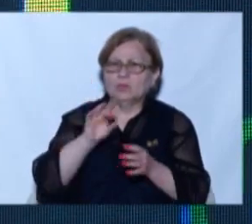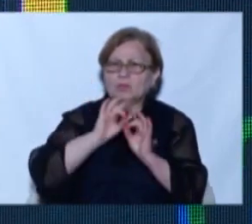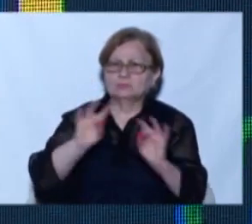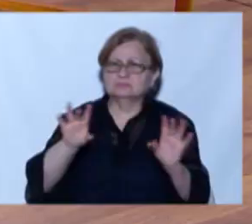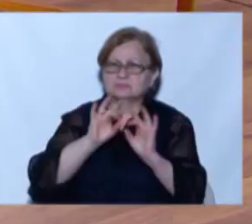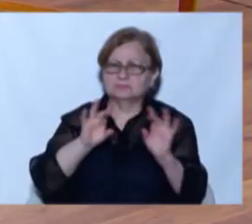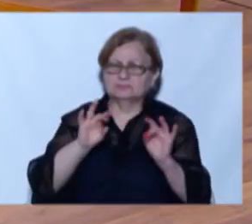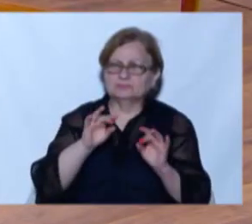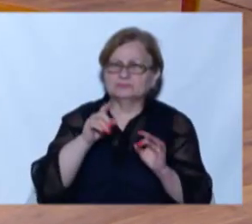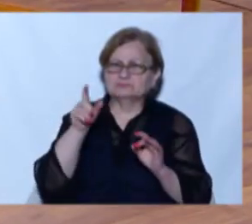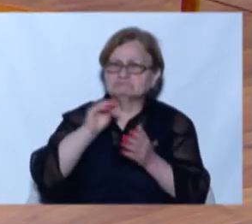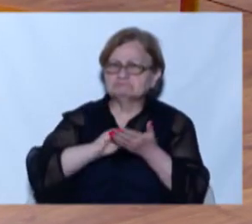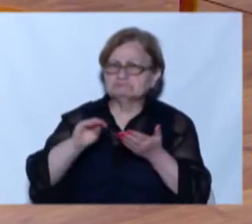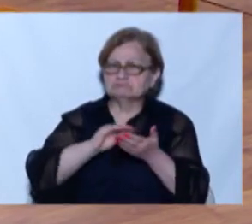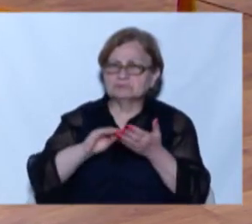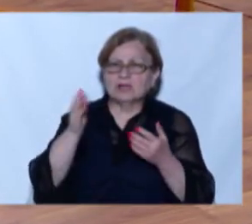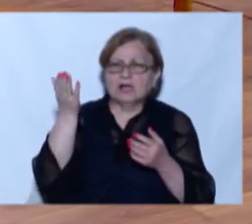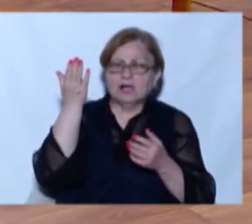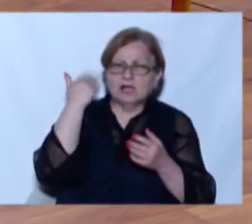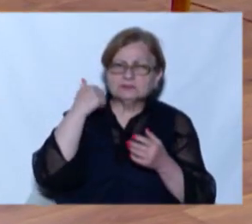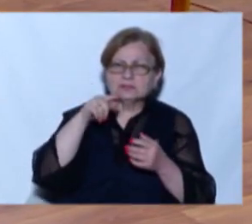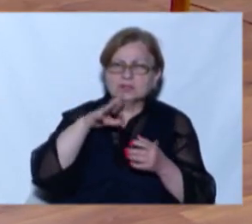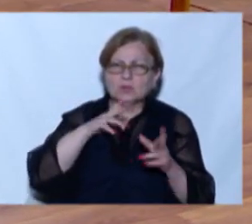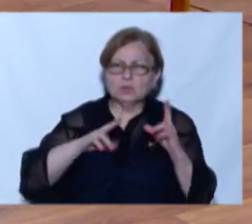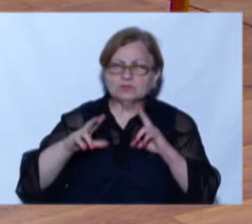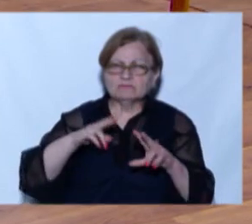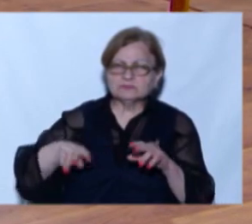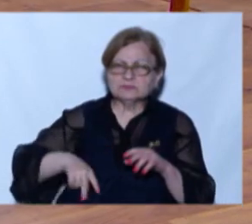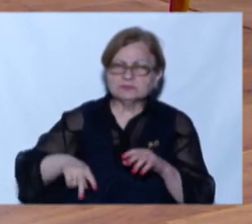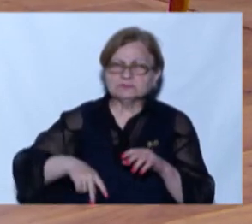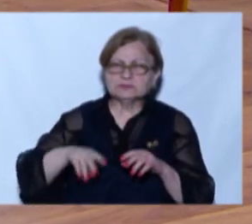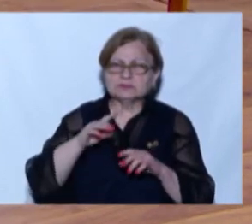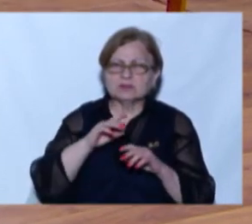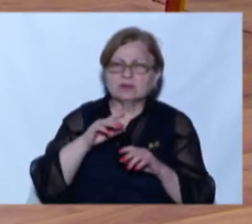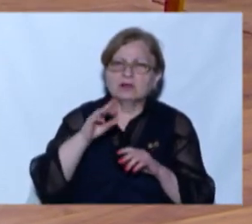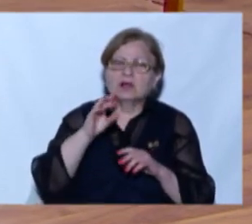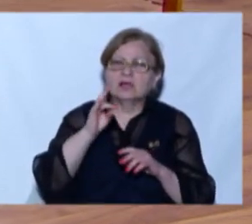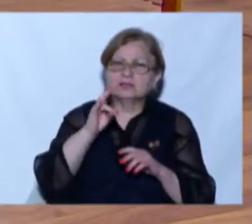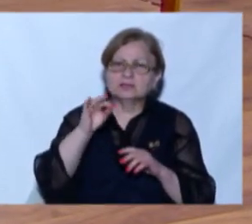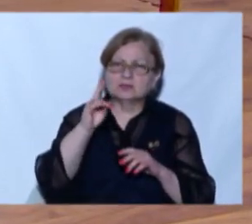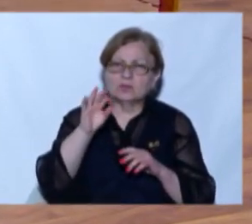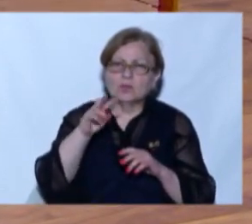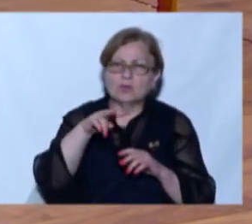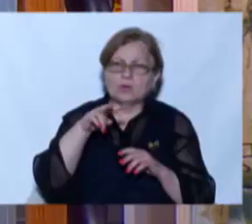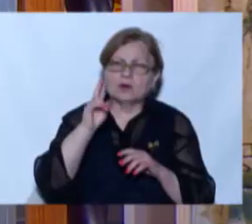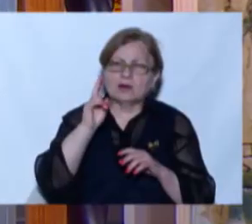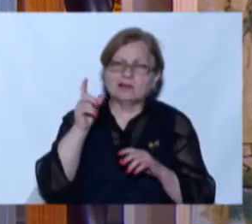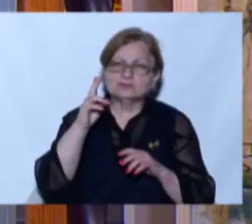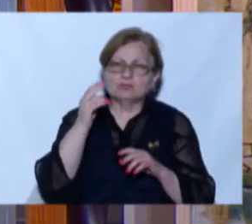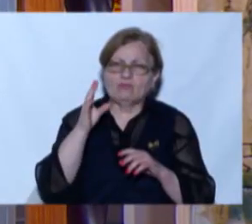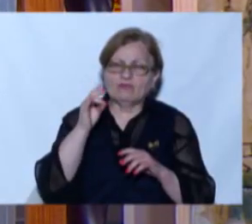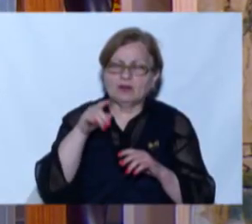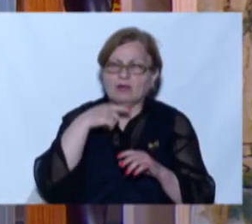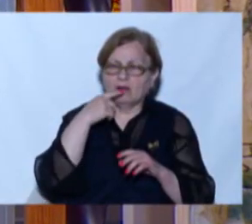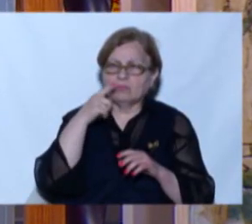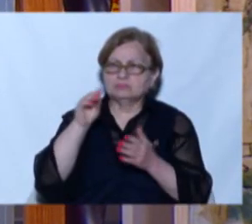ნიკო კეცხოველი, იმ დროს თბილისის სახელმწიფო უნივერსიტეტის რექტორი იყო, საოცრად მოხიბლულია მისით. დამთავრდა